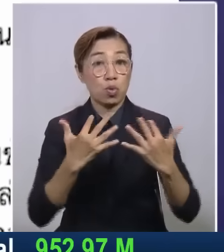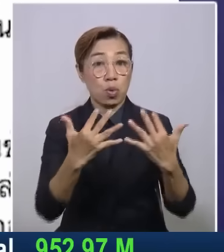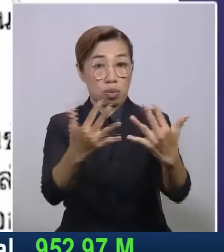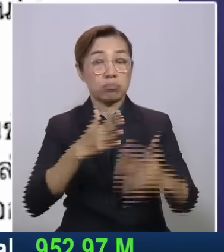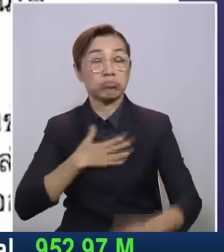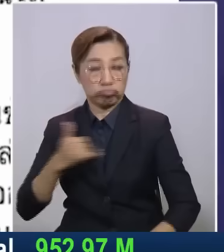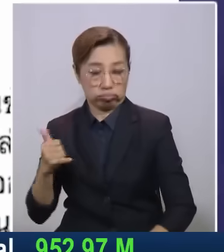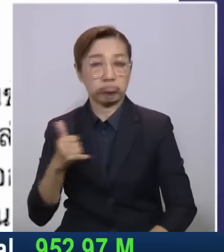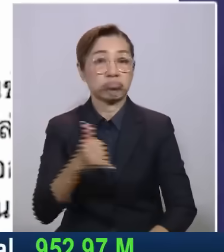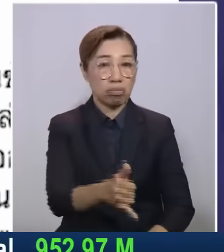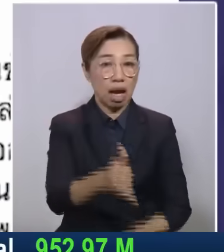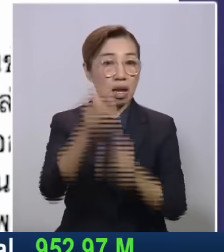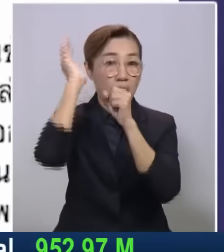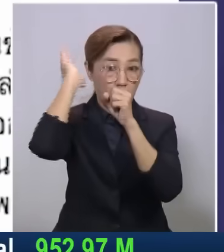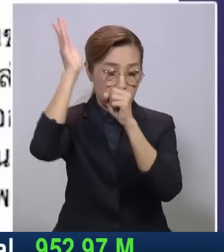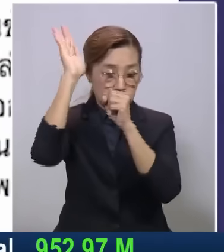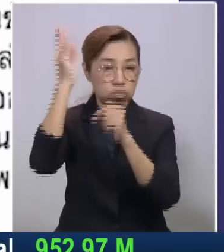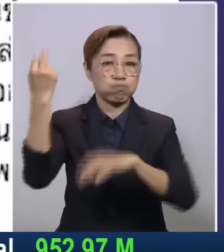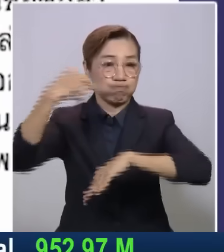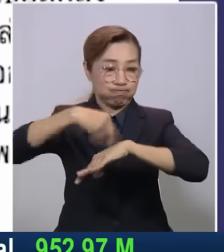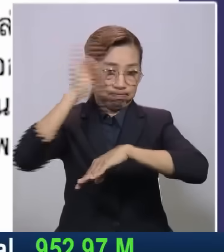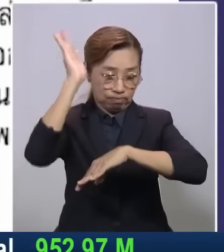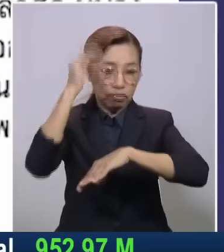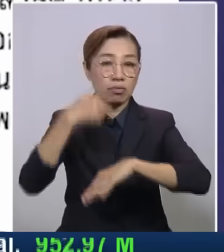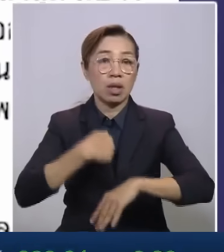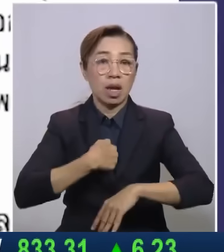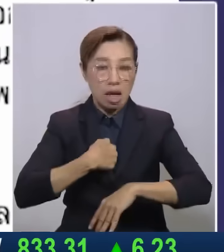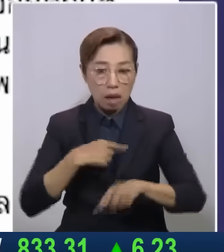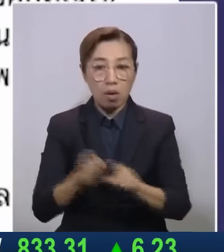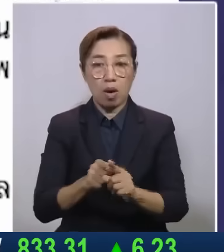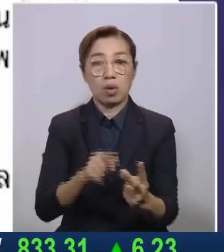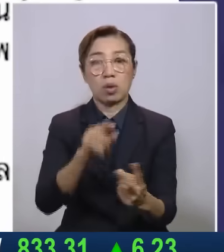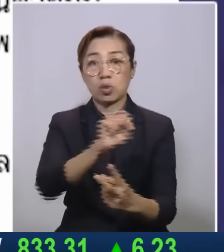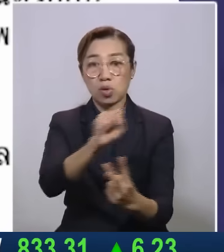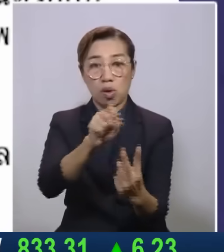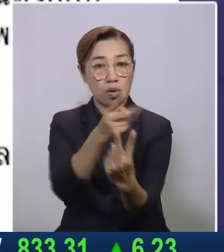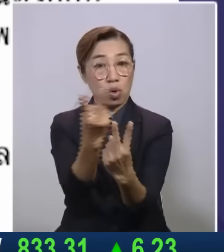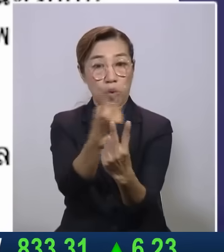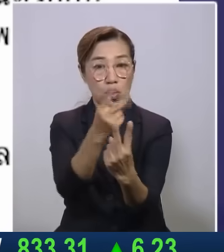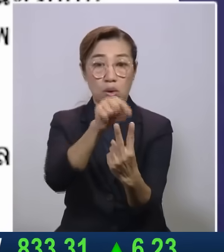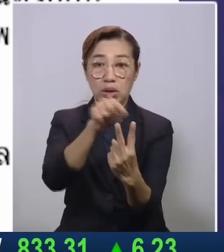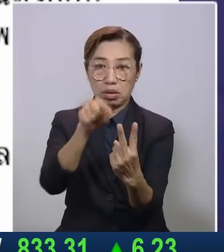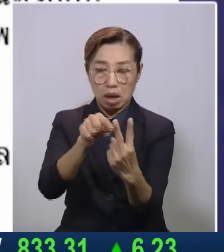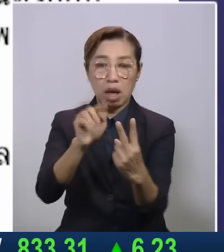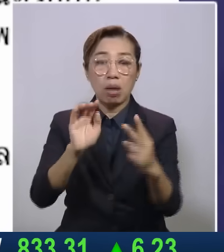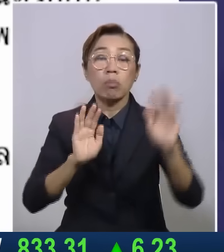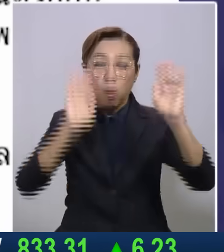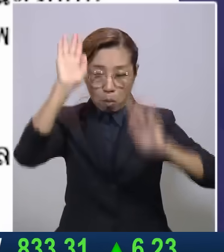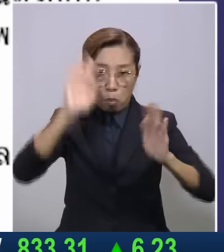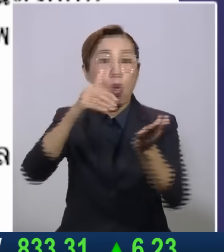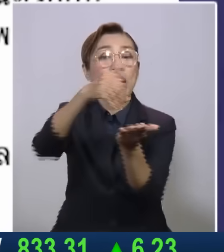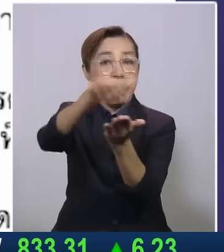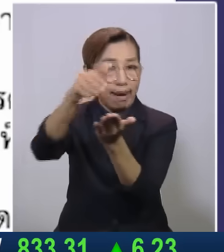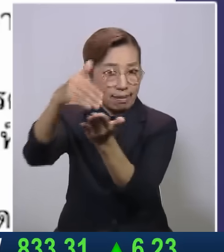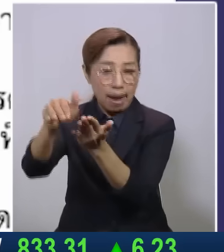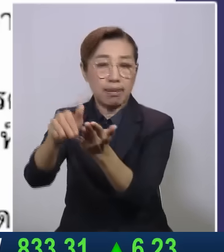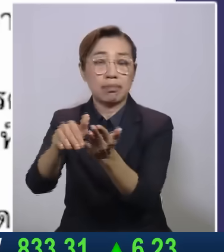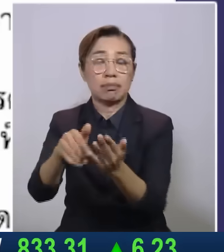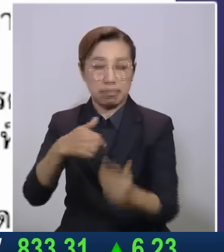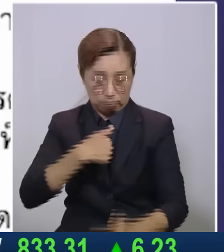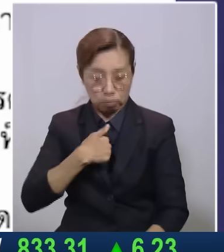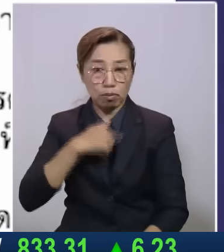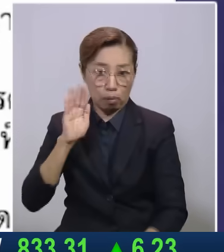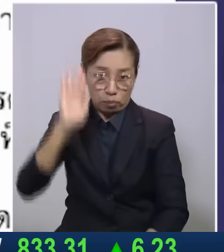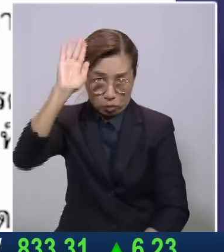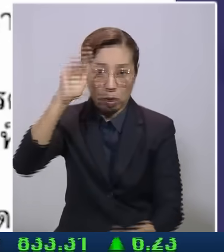อภิปรายแล้วก็เป็นหนึ่งคนที่ลงมติเห็นด้วยกับการขับคุณชยามพวาออกจากพรรคอ่า